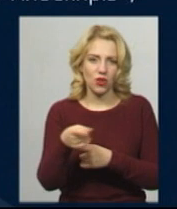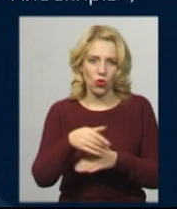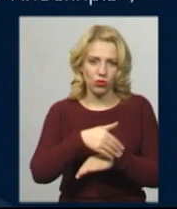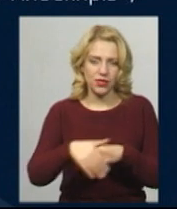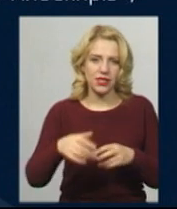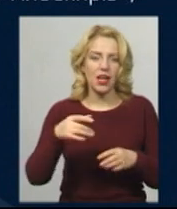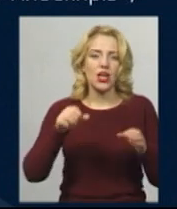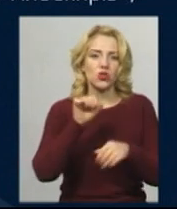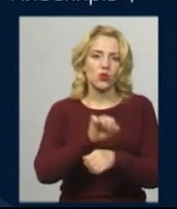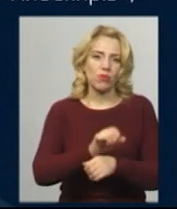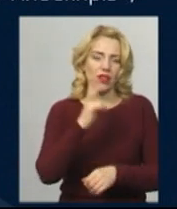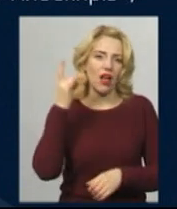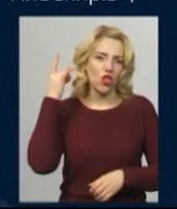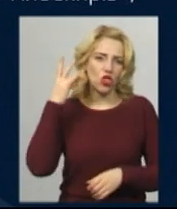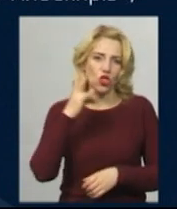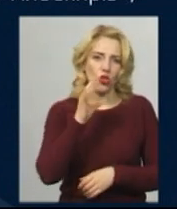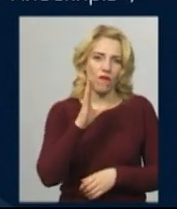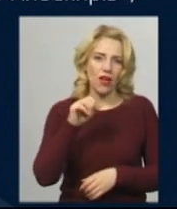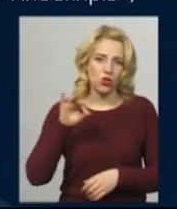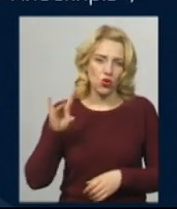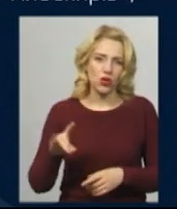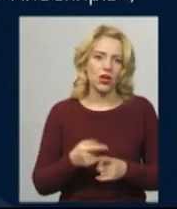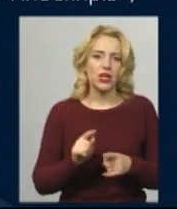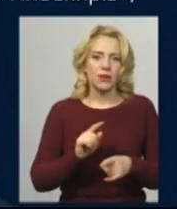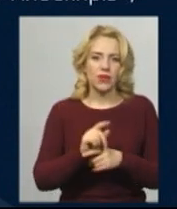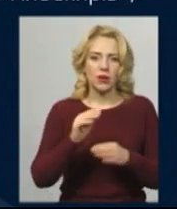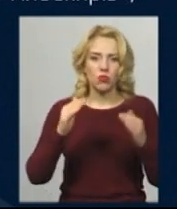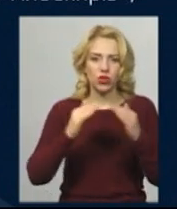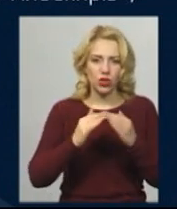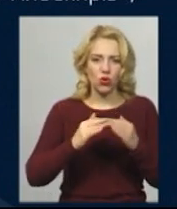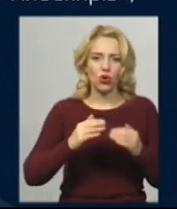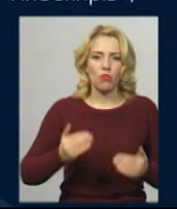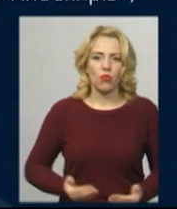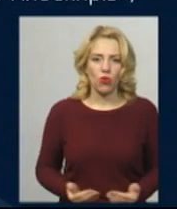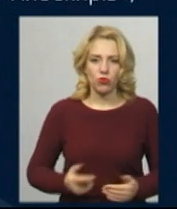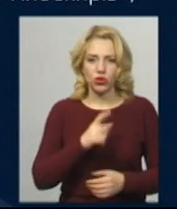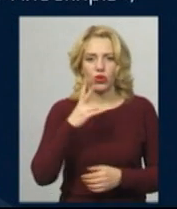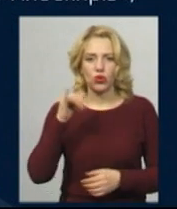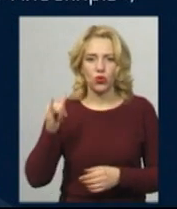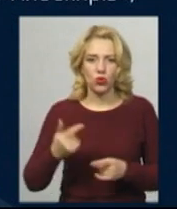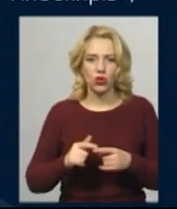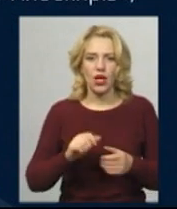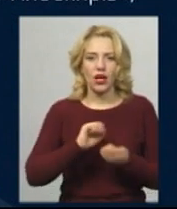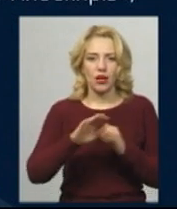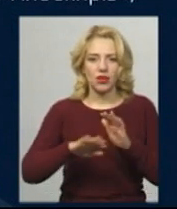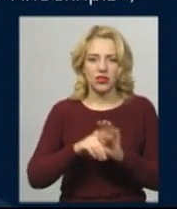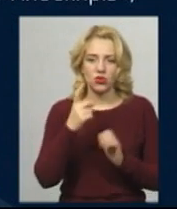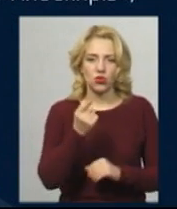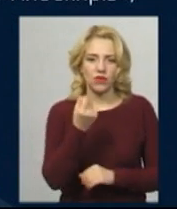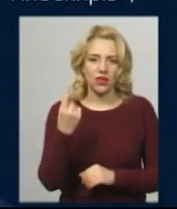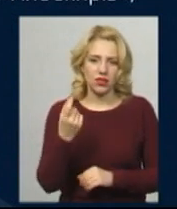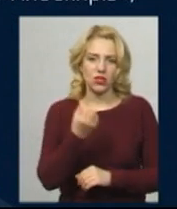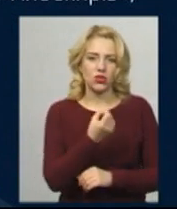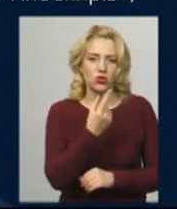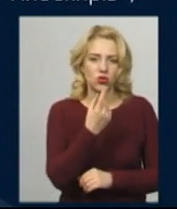Завод Новатор, вулиця Інститутська, будинок побуту та зупинка ХНУ, вулиця Кам'янецька, 112, 116-118 та